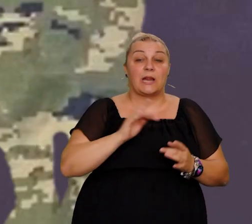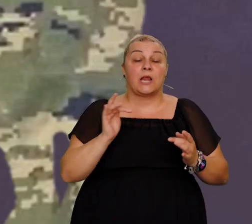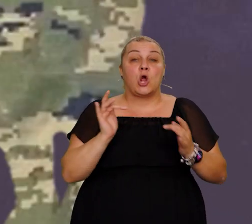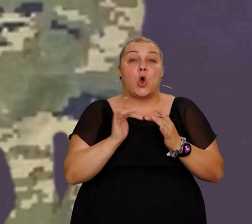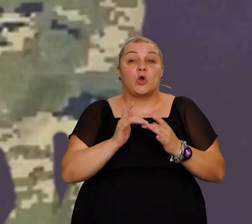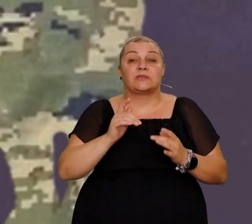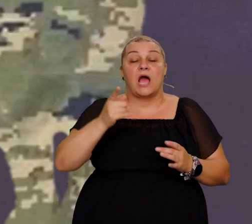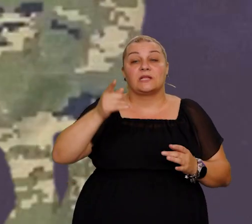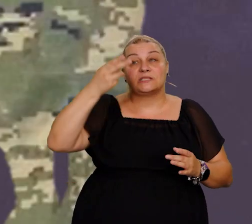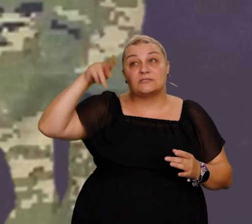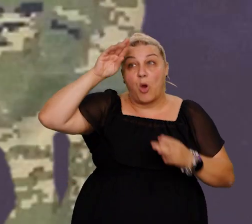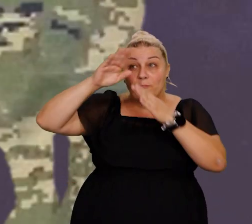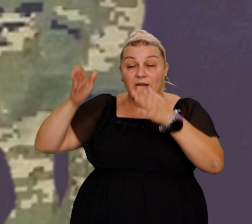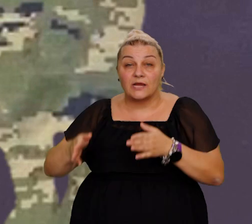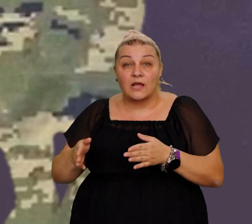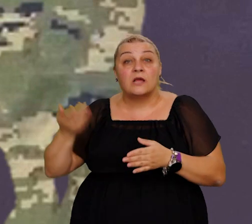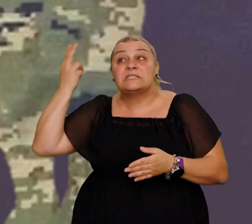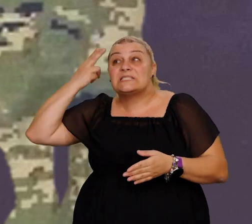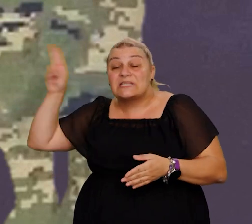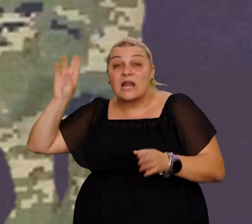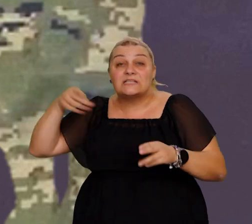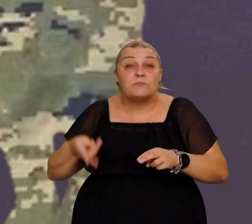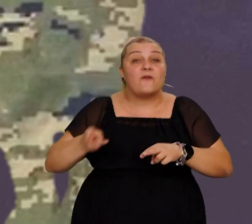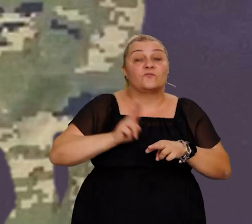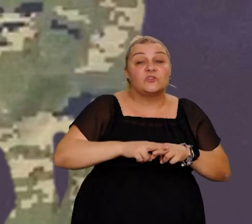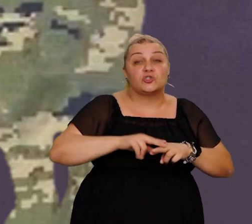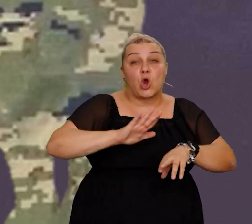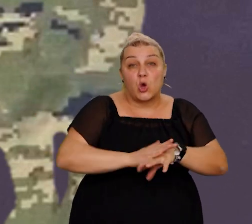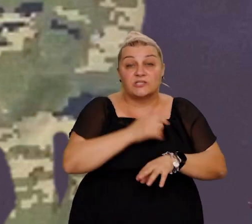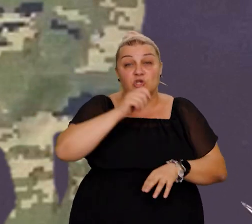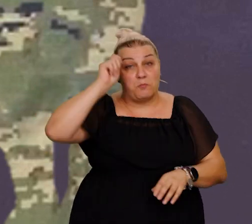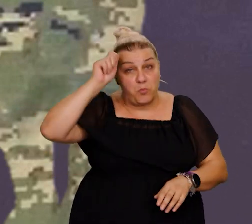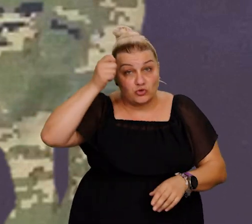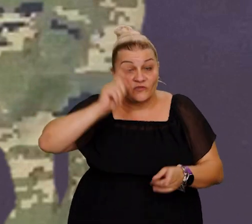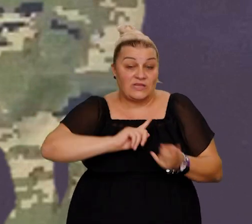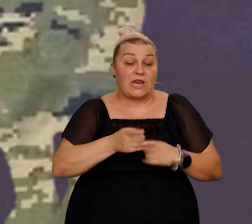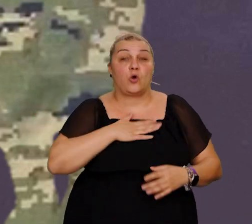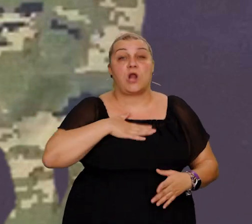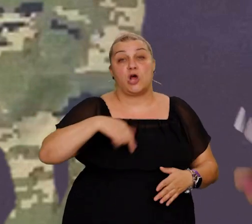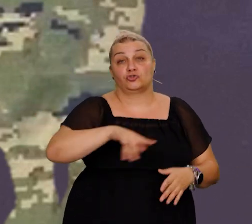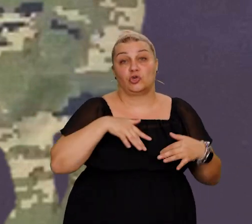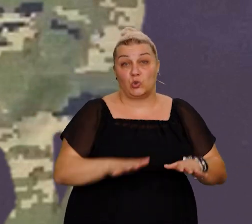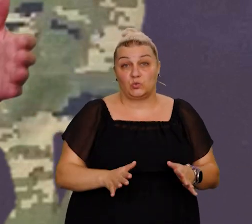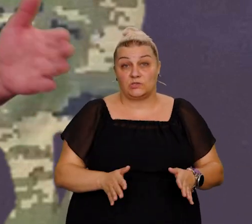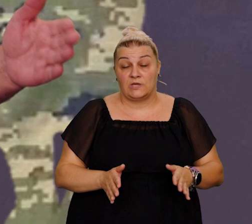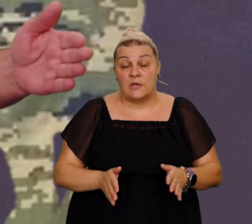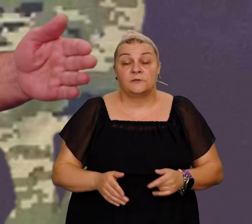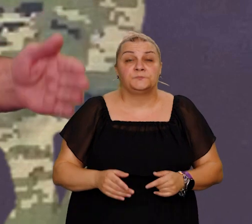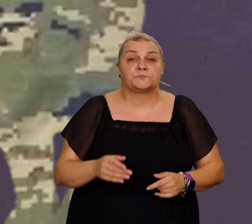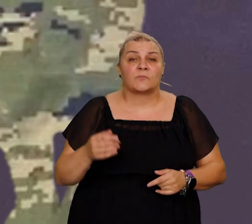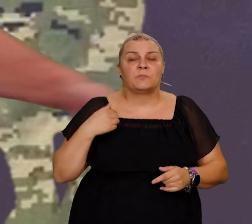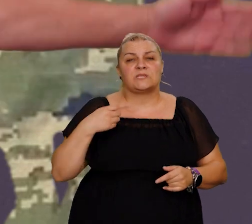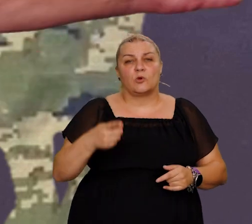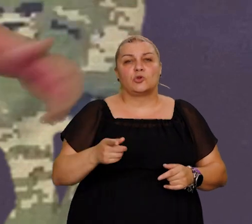obilježjem nekim, da imaju više emocija i više poštovanja nego što mi imamo. Da. Mi smo obilježavali